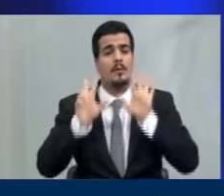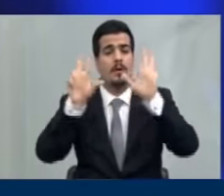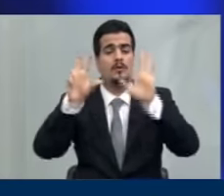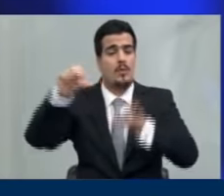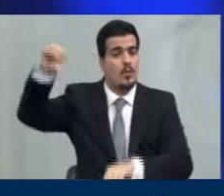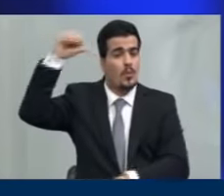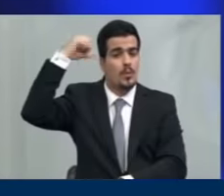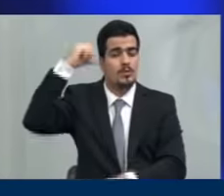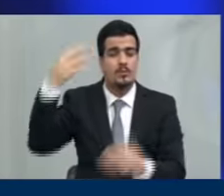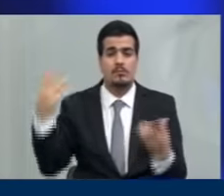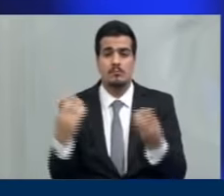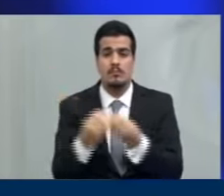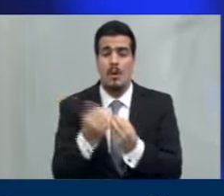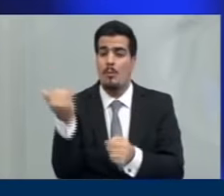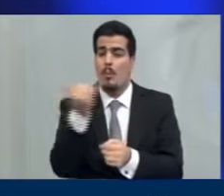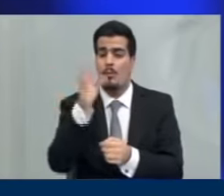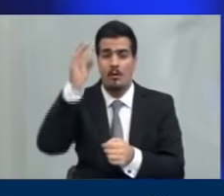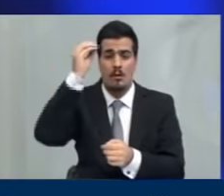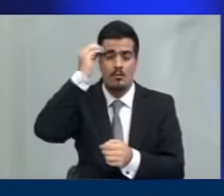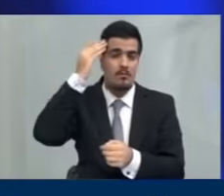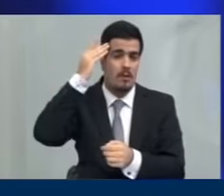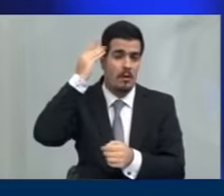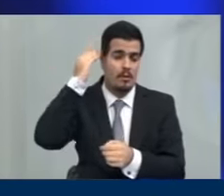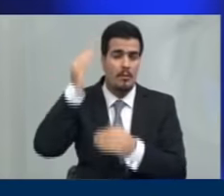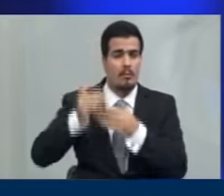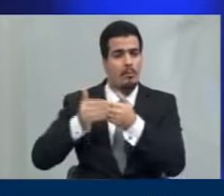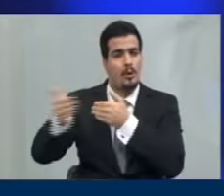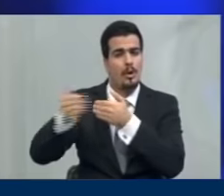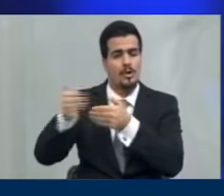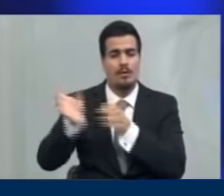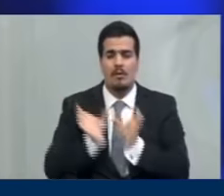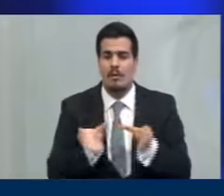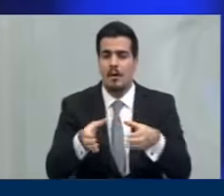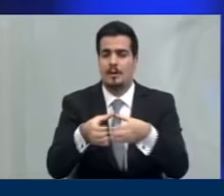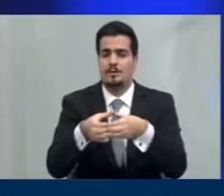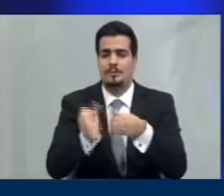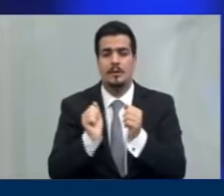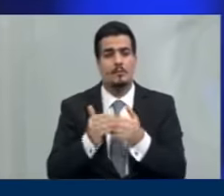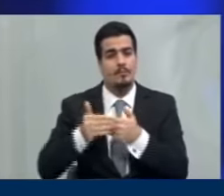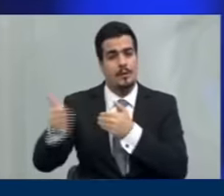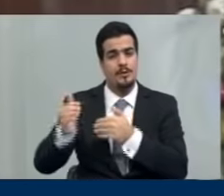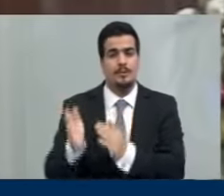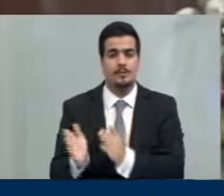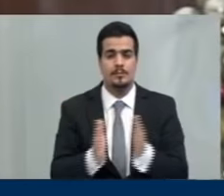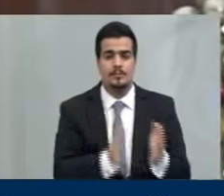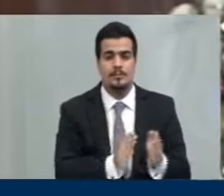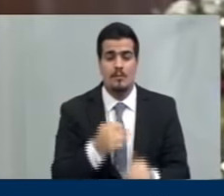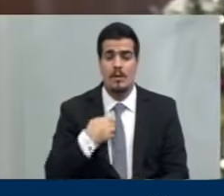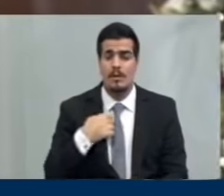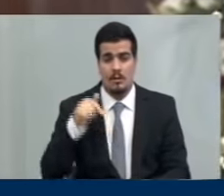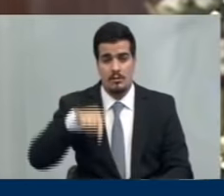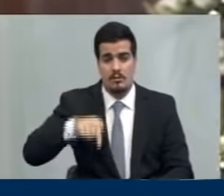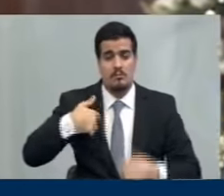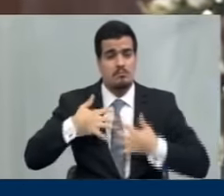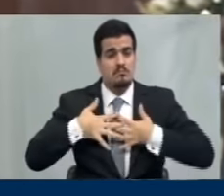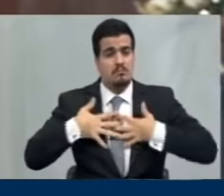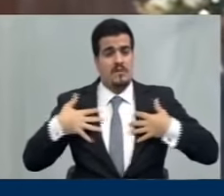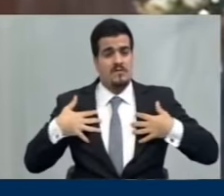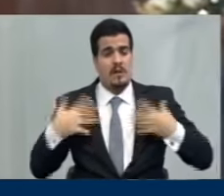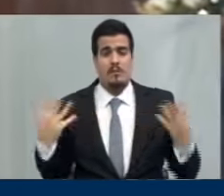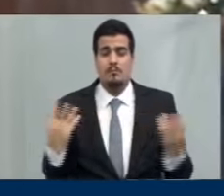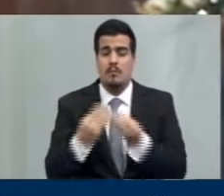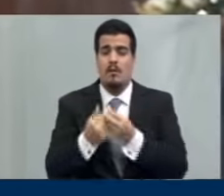وزيرا وهم أصحاب اختصاص بعيدين عن التحزب. شرفت اليوم بلقاء فخامة